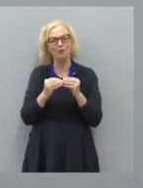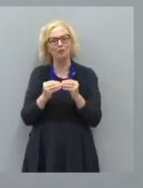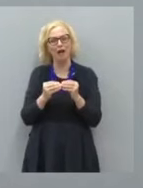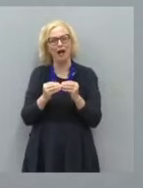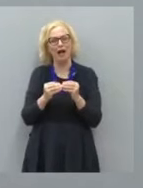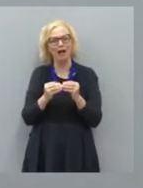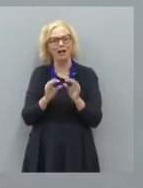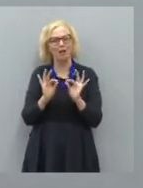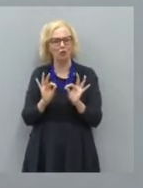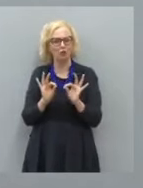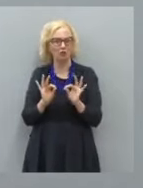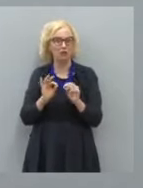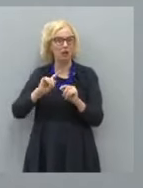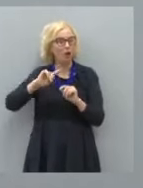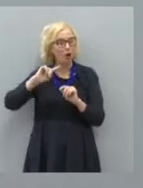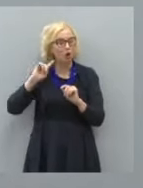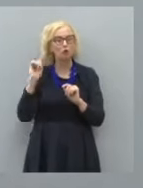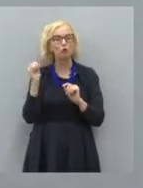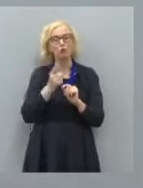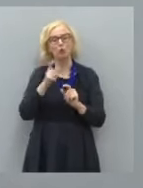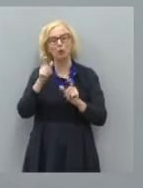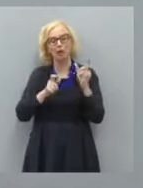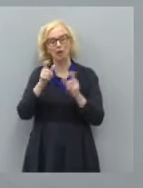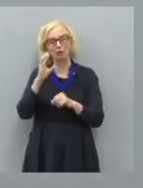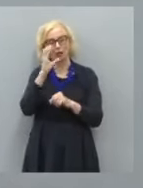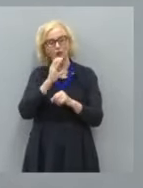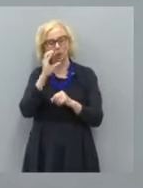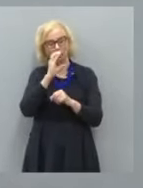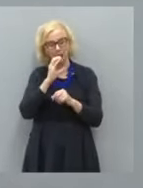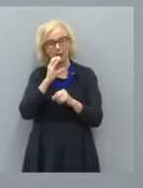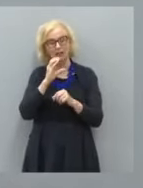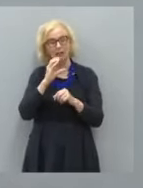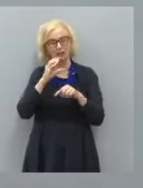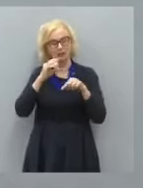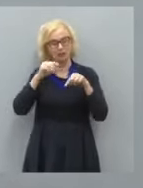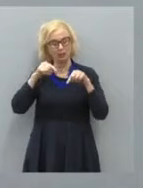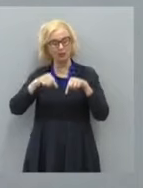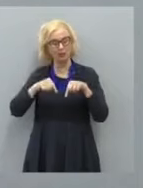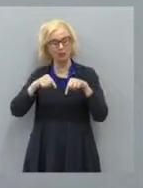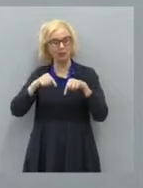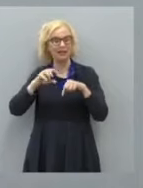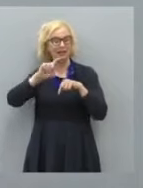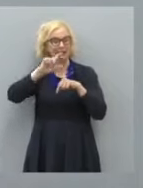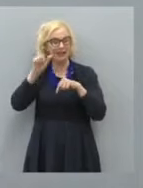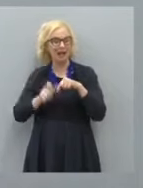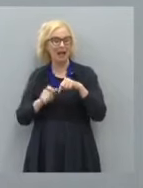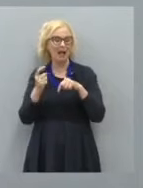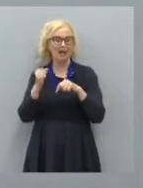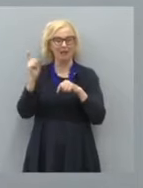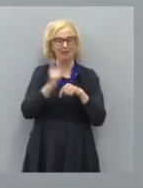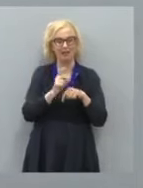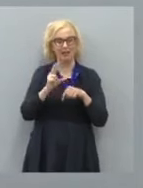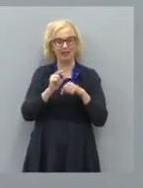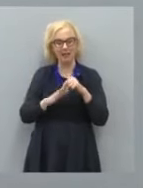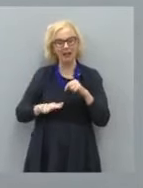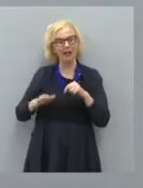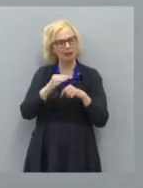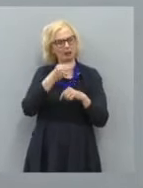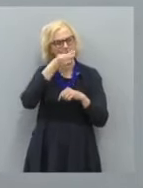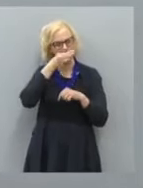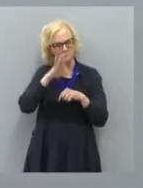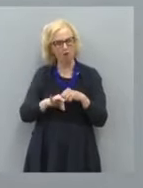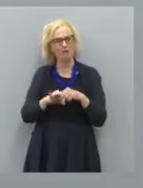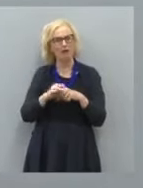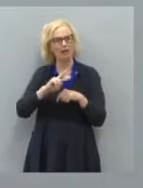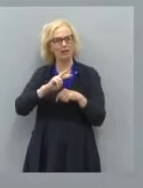precisa che tutti coloro che abitano in italia venendo in trentino hanno questa possibilità